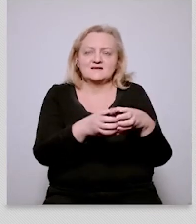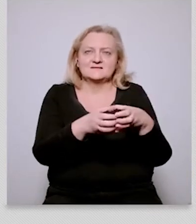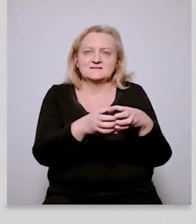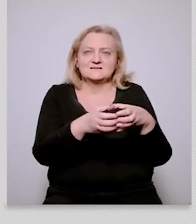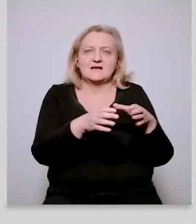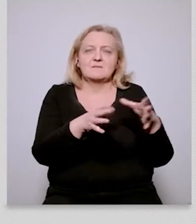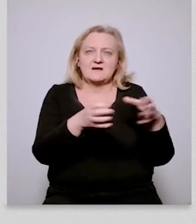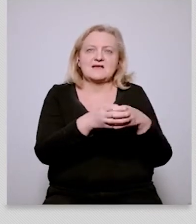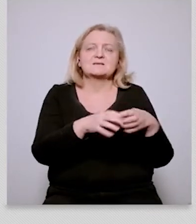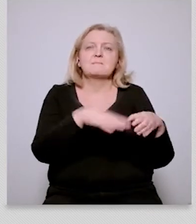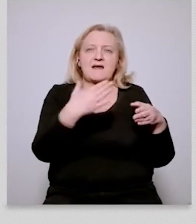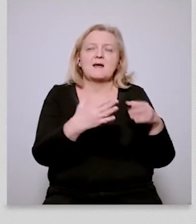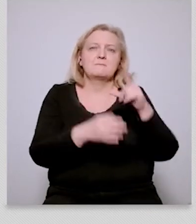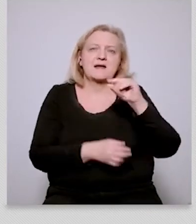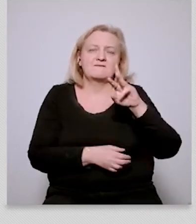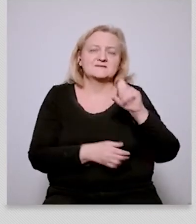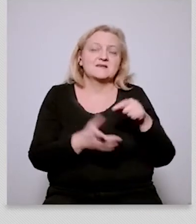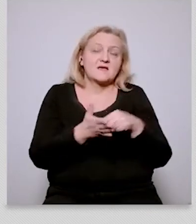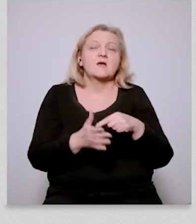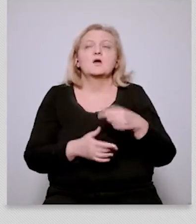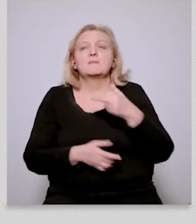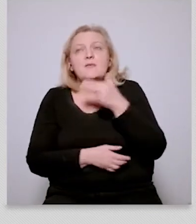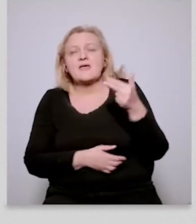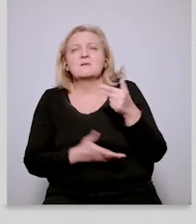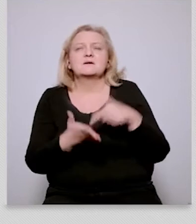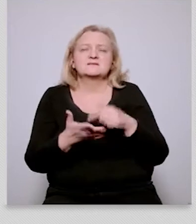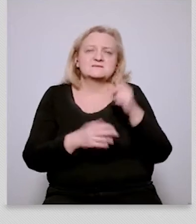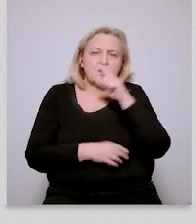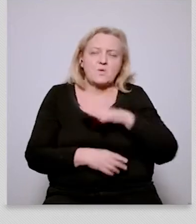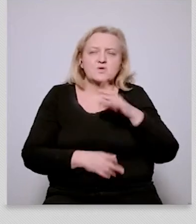argumentuję mówiąc o różnych wąskach społecznych i tak dalej,